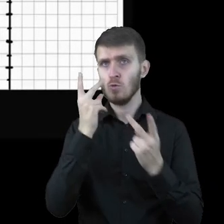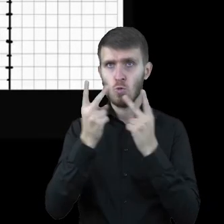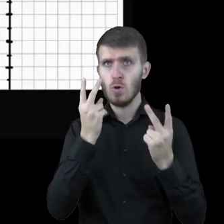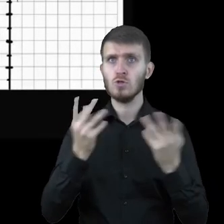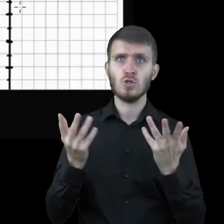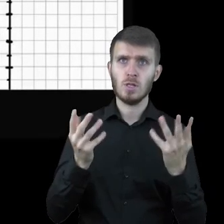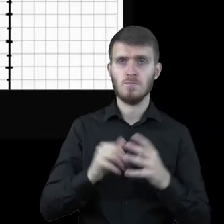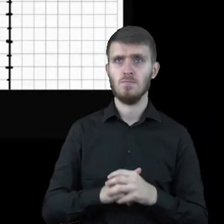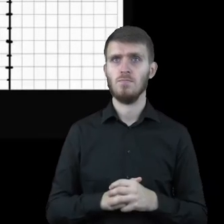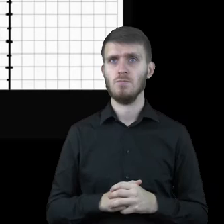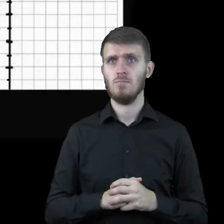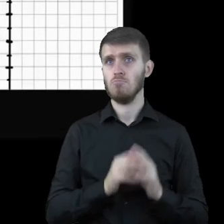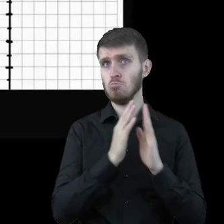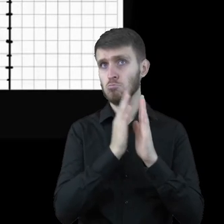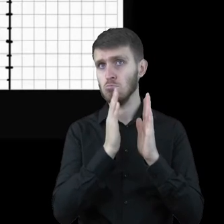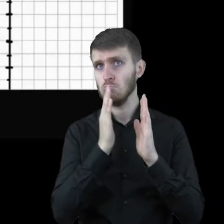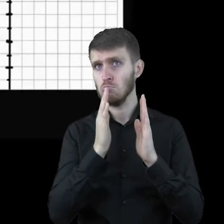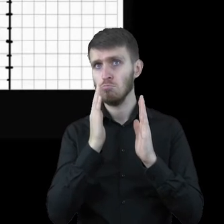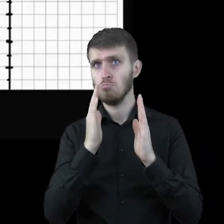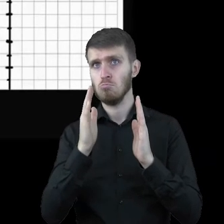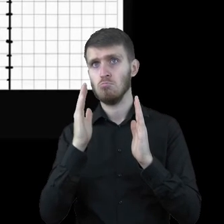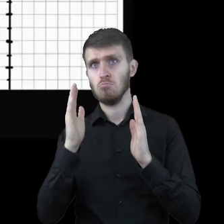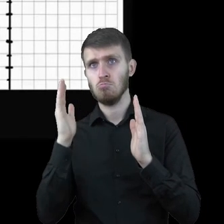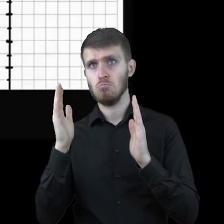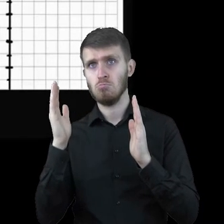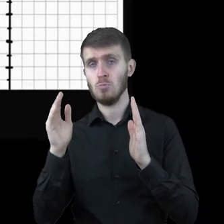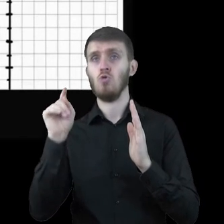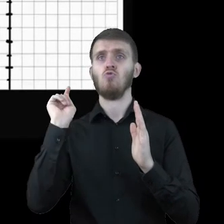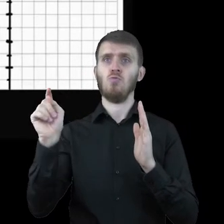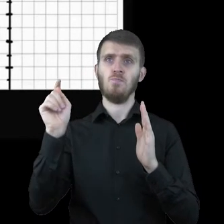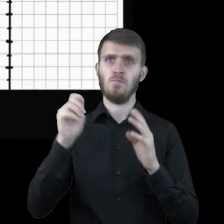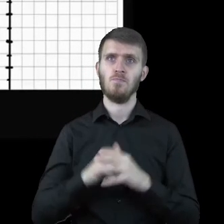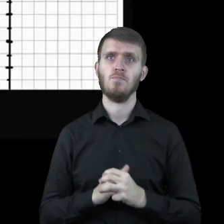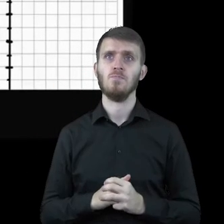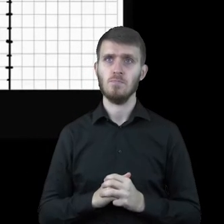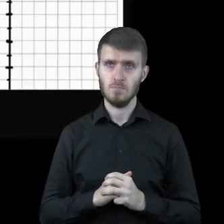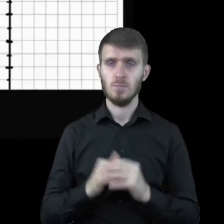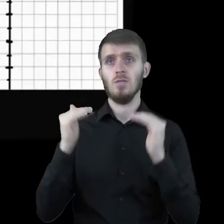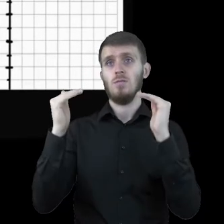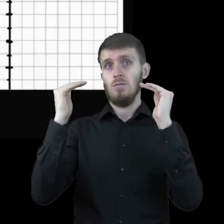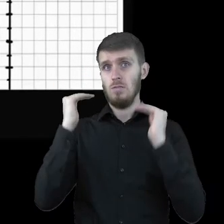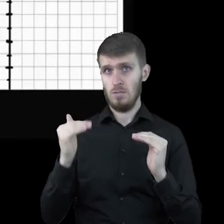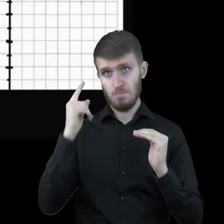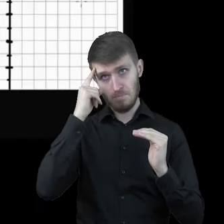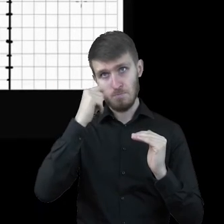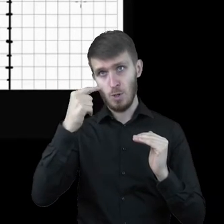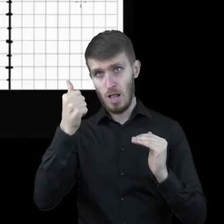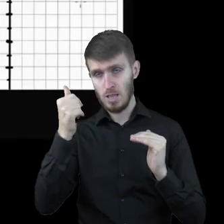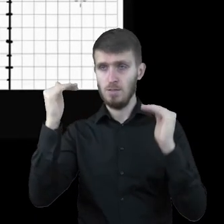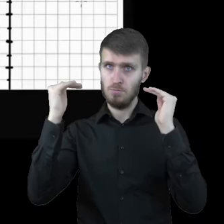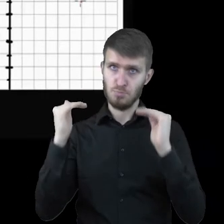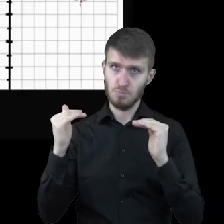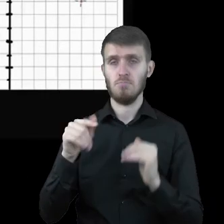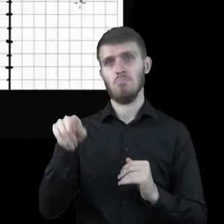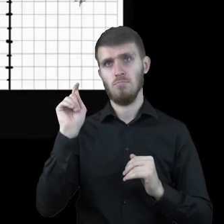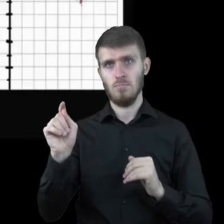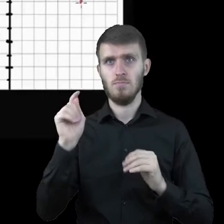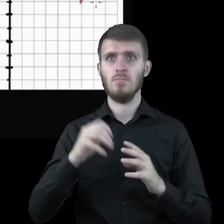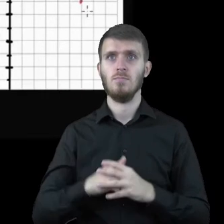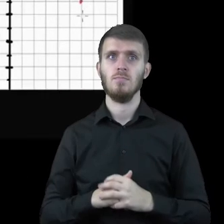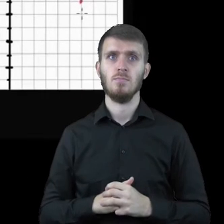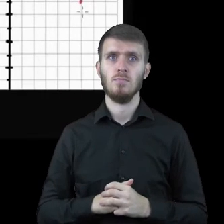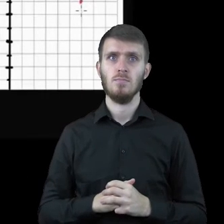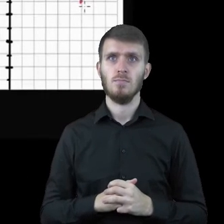Drugi punkt ma współrzędną 6, czyli raz, dwa, trzy, cztery, pięć, sześć i Y minus 1 tutaj,